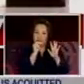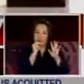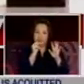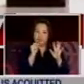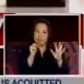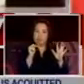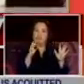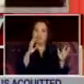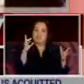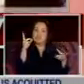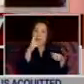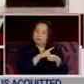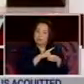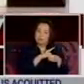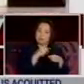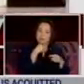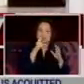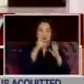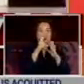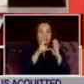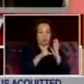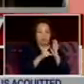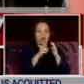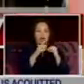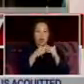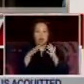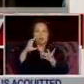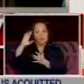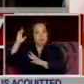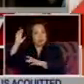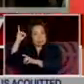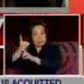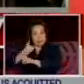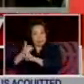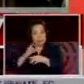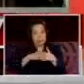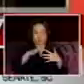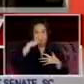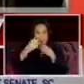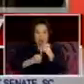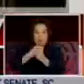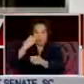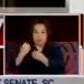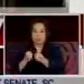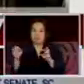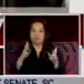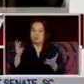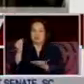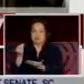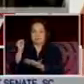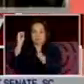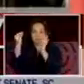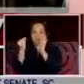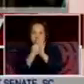Deposito ang sinasabi ng batas pagkatapusan ng Disyembre, katapusan ng taon. Magdeklara ka kung magkanong pera mo sa